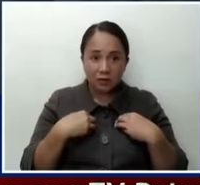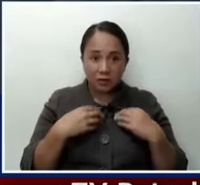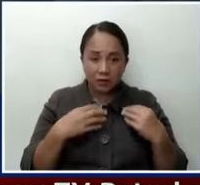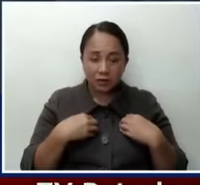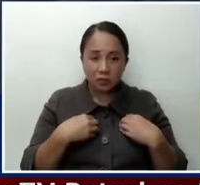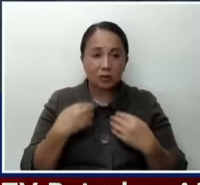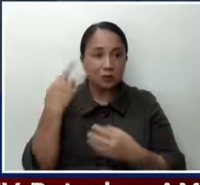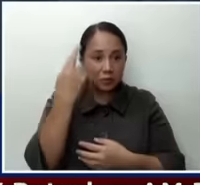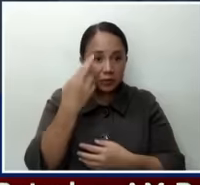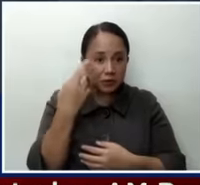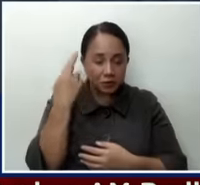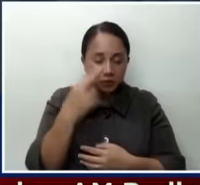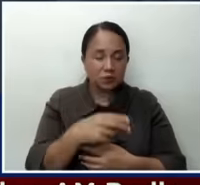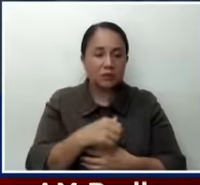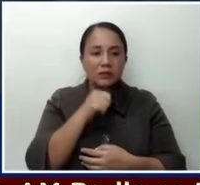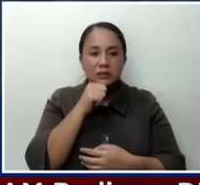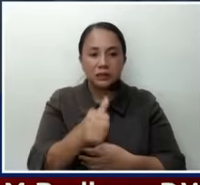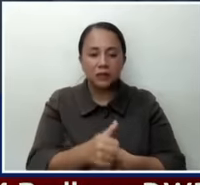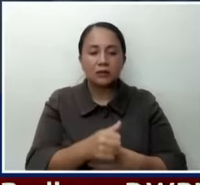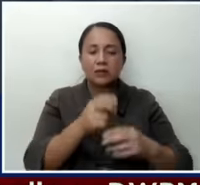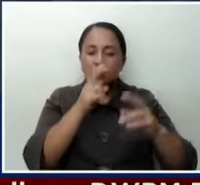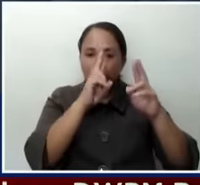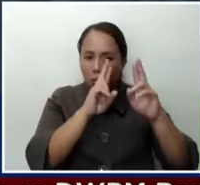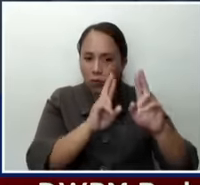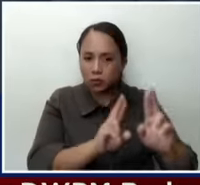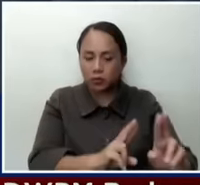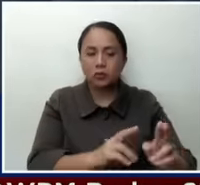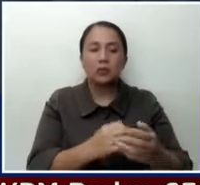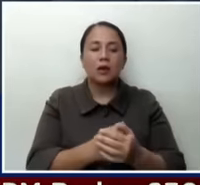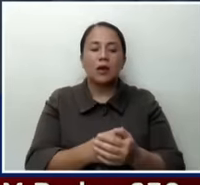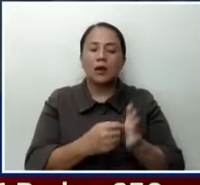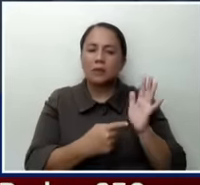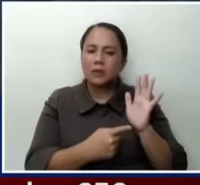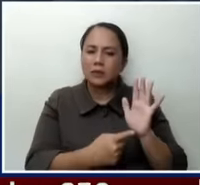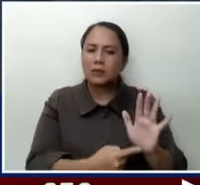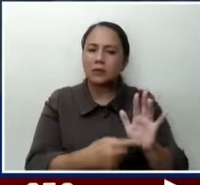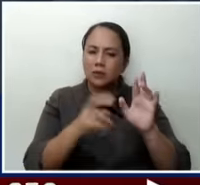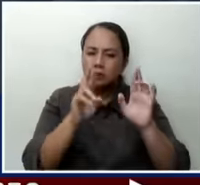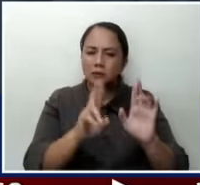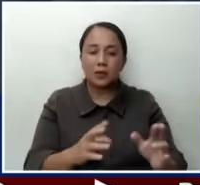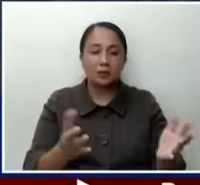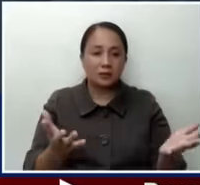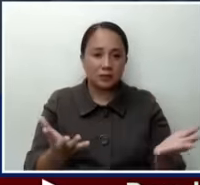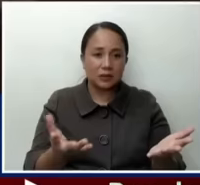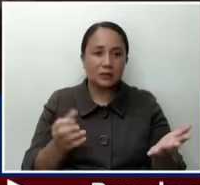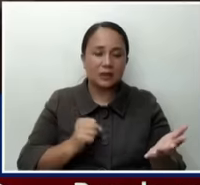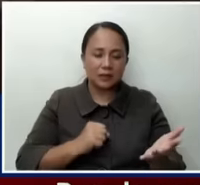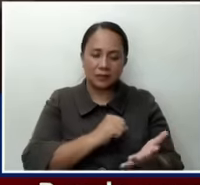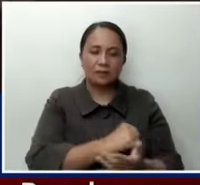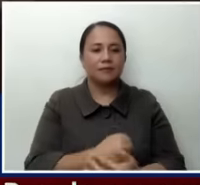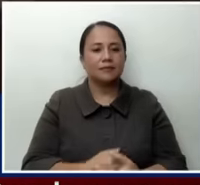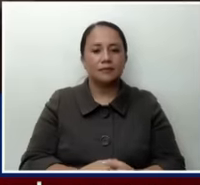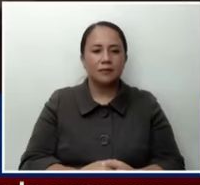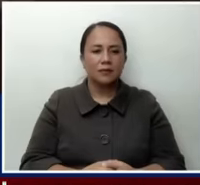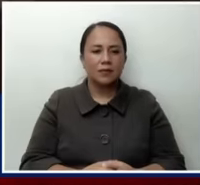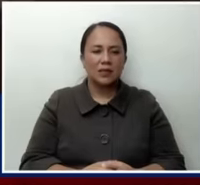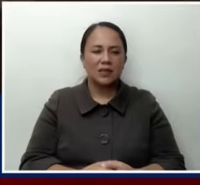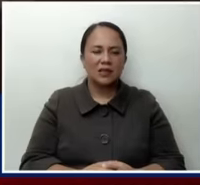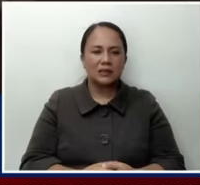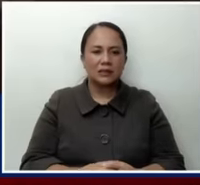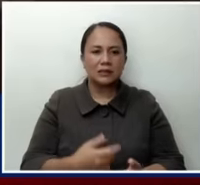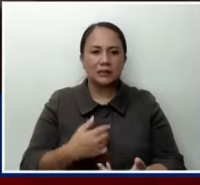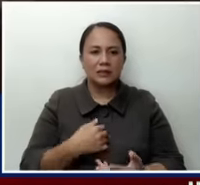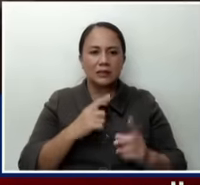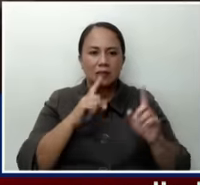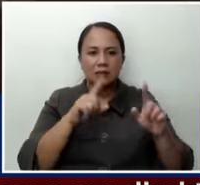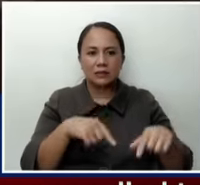cause para hindi i-honor at magpakita ng respeto sa Senado. Paratang ng sinagot din ni